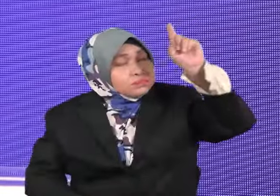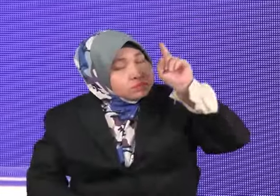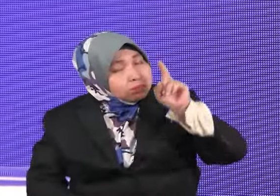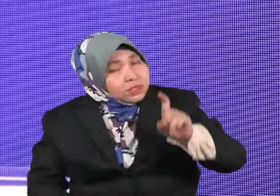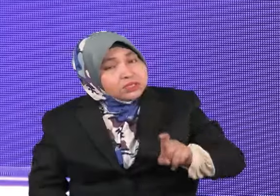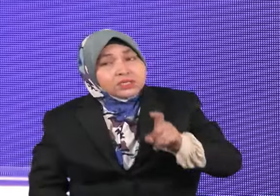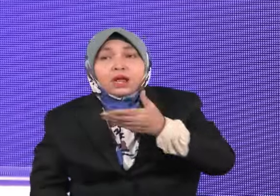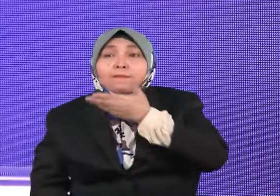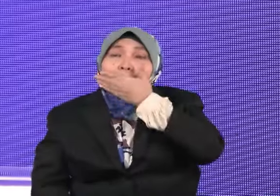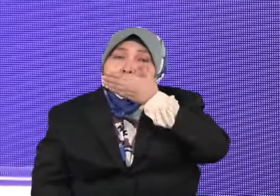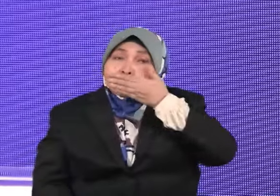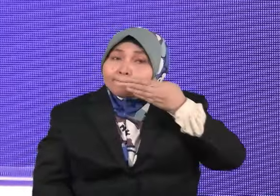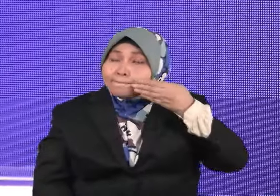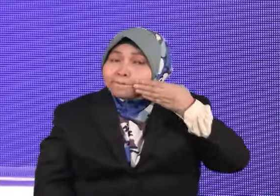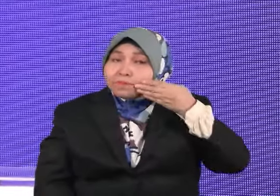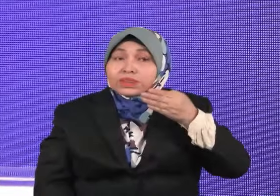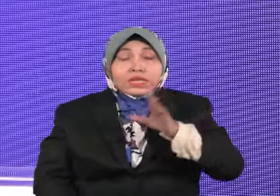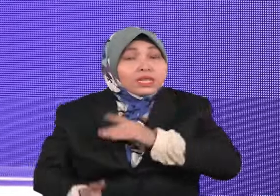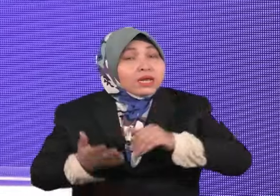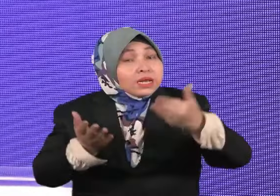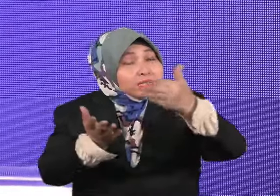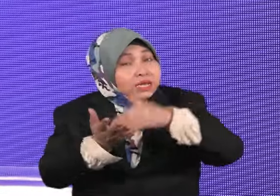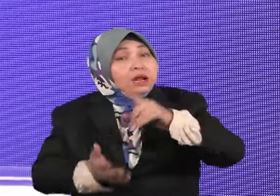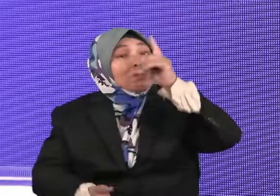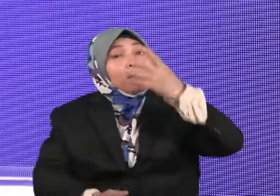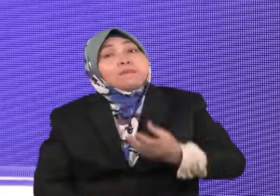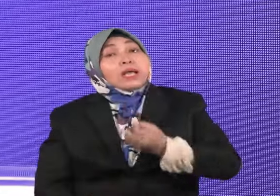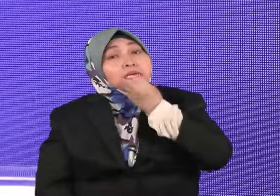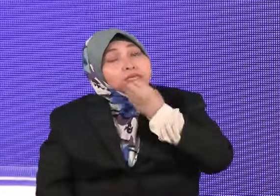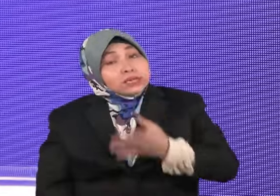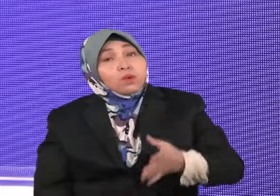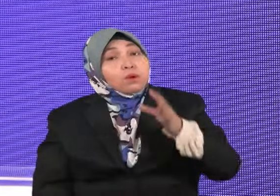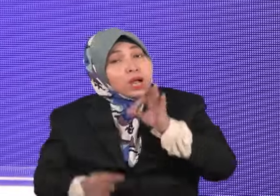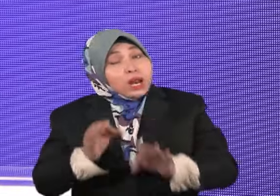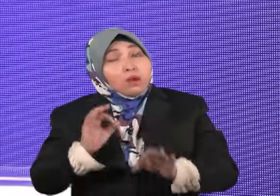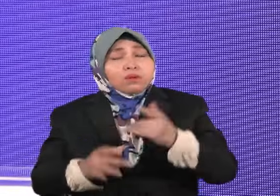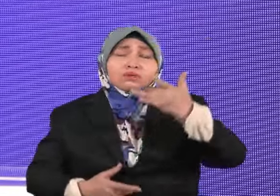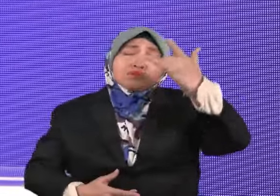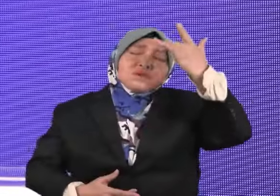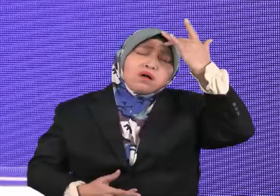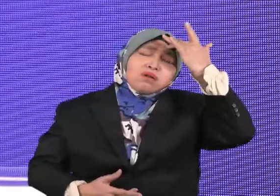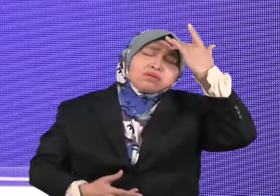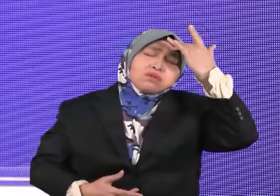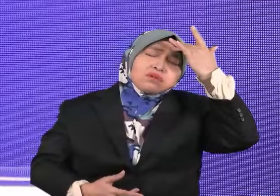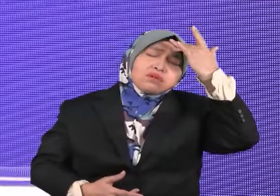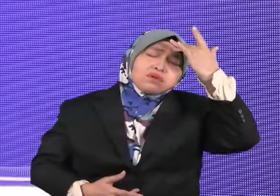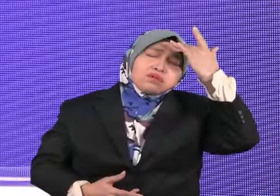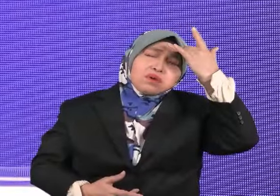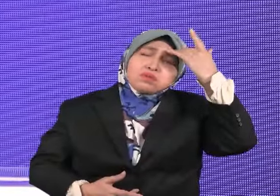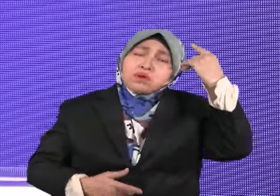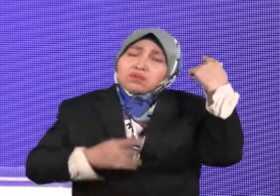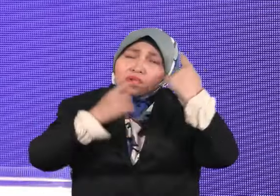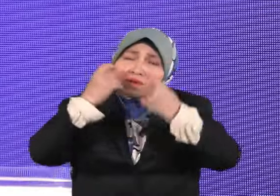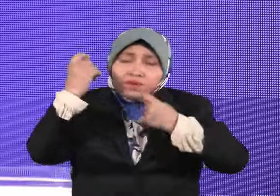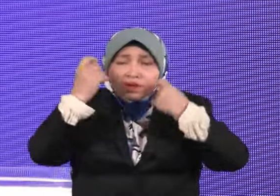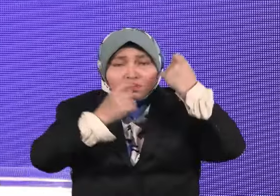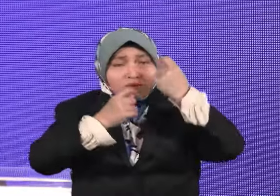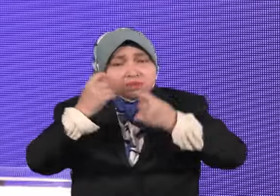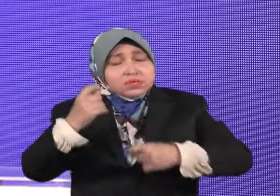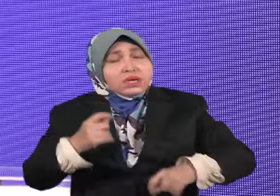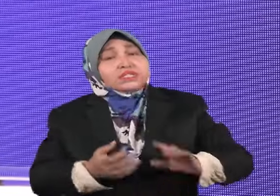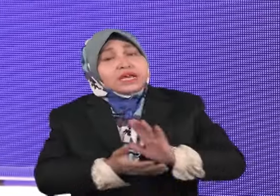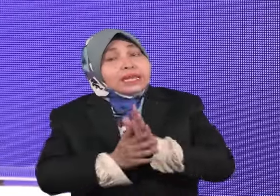mereka berpuasa. Dan sekali lagi Allah menyatakan bahawa kalau yang sakit, kalau yang dalam safar, ya, ketika musafir,